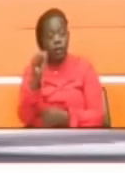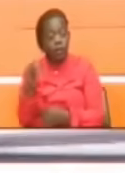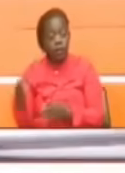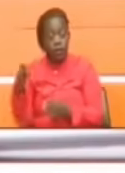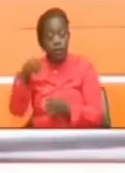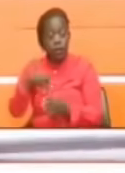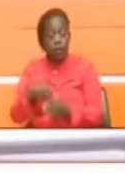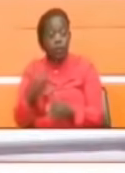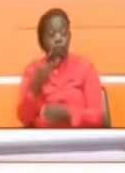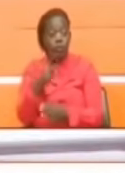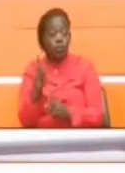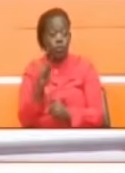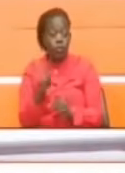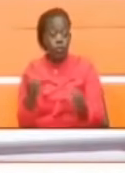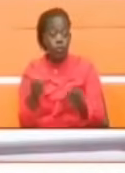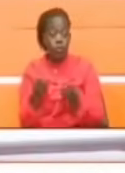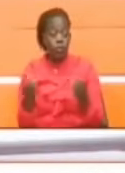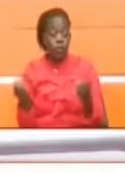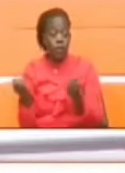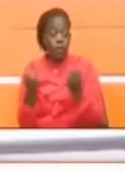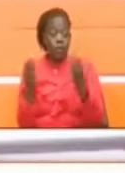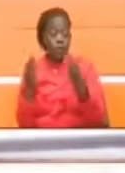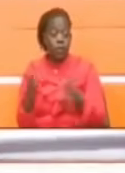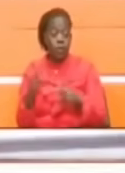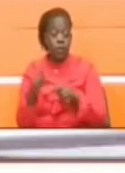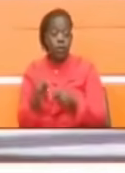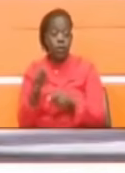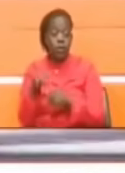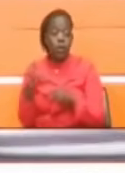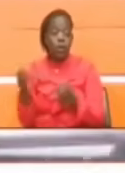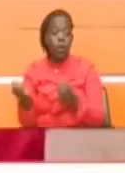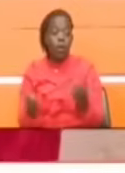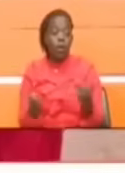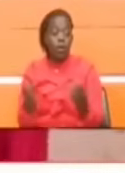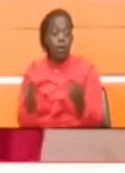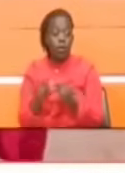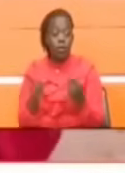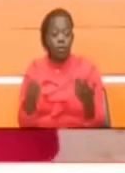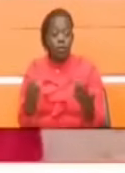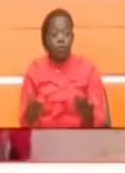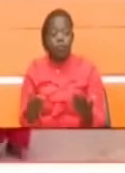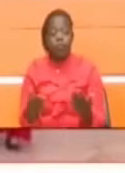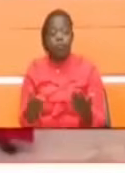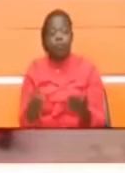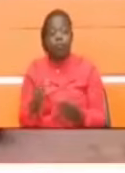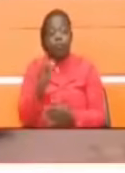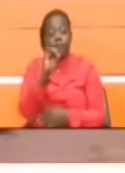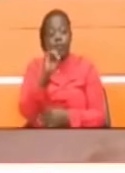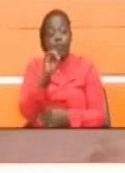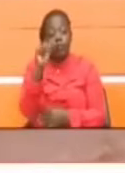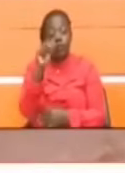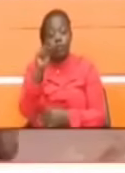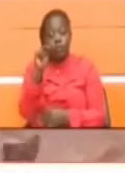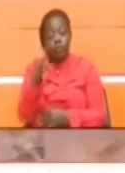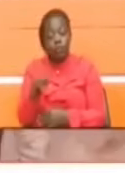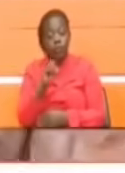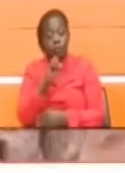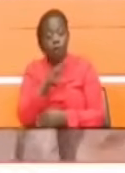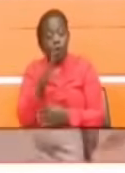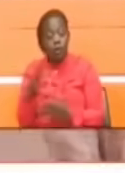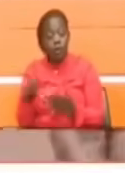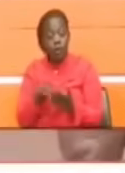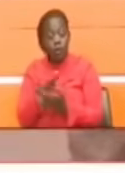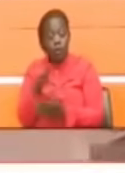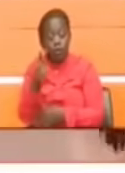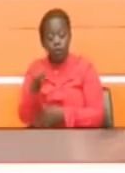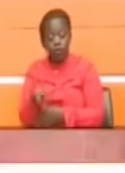Etutuukidde mu kifo kino nga bangi ku badereva batudde mu mmotoka zaabwe era bano okuli Aloysius Boogere ne Ismail Muwanga bekokodde effujjo